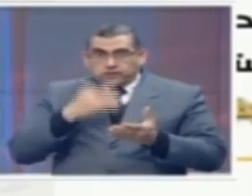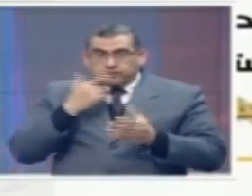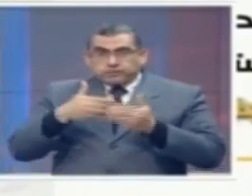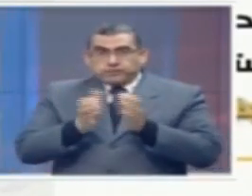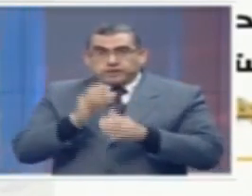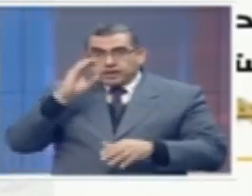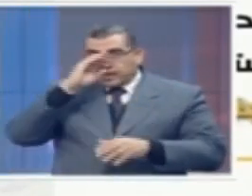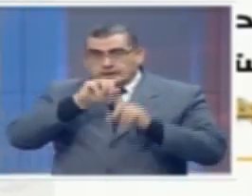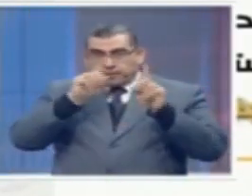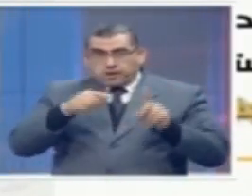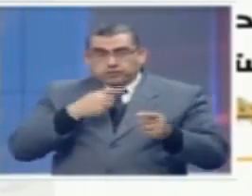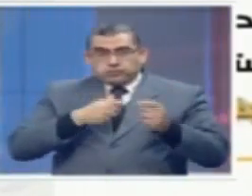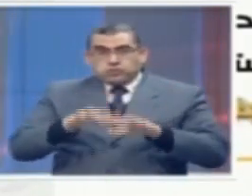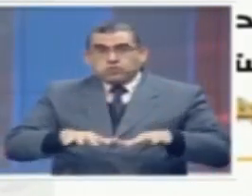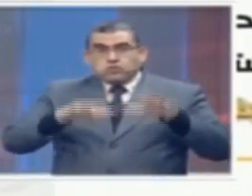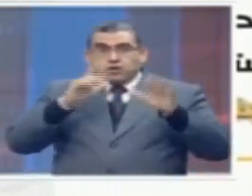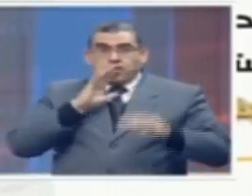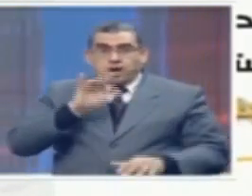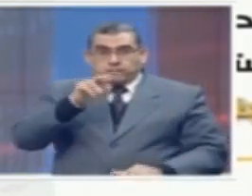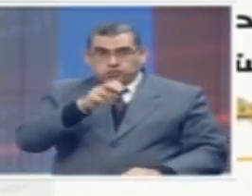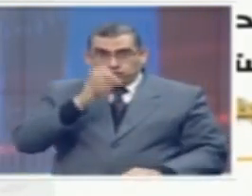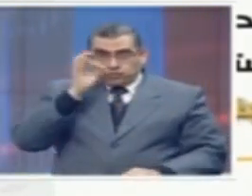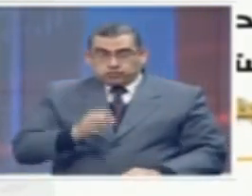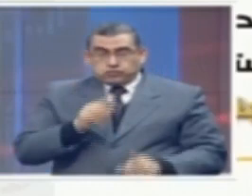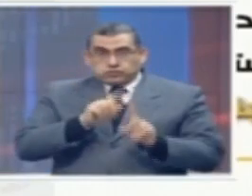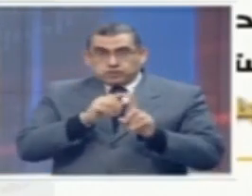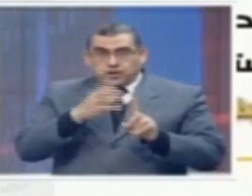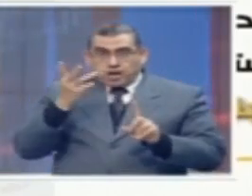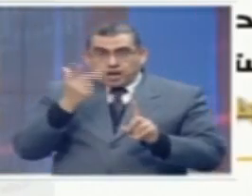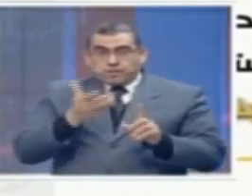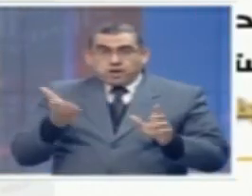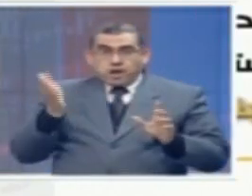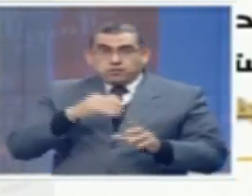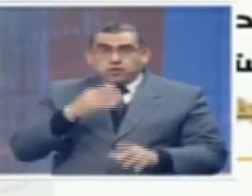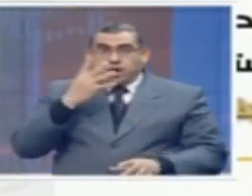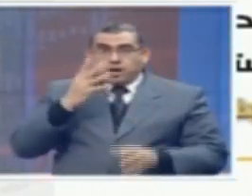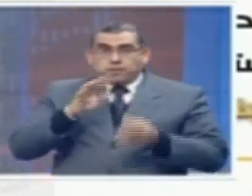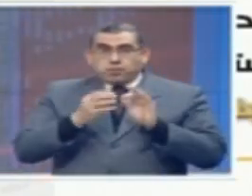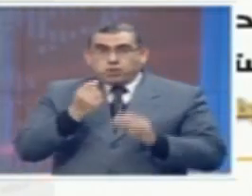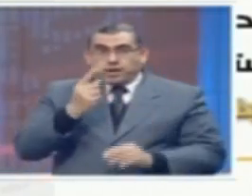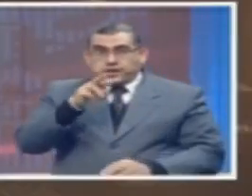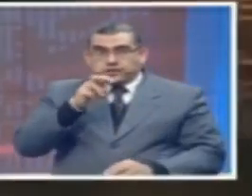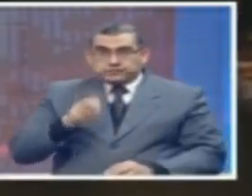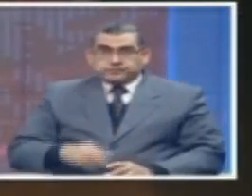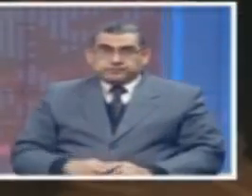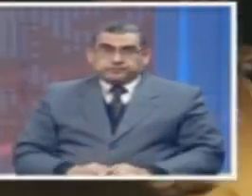بالجيزة، وقدرت قيمة الغرامات المستحقة عليها بأكثر من 4 ملايين جنيه.